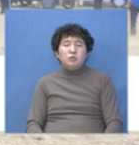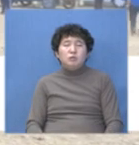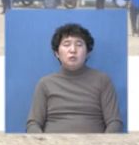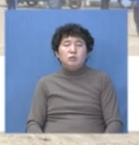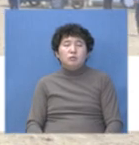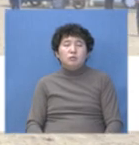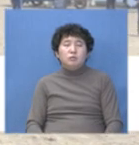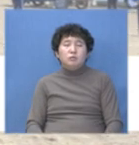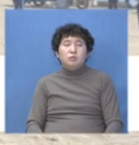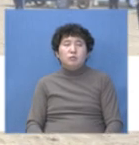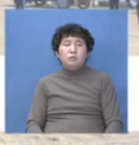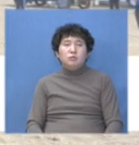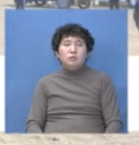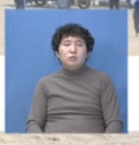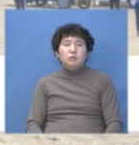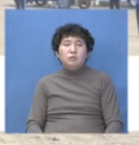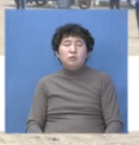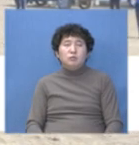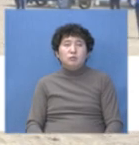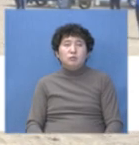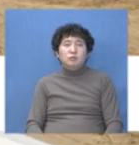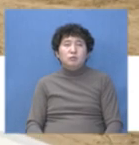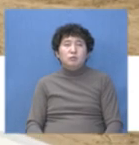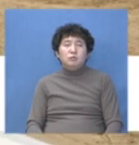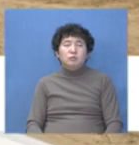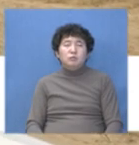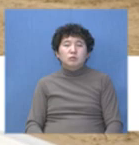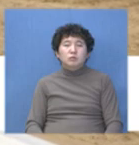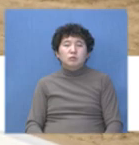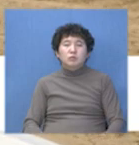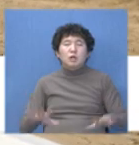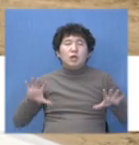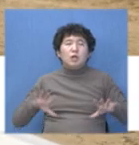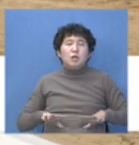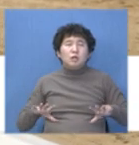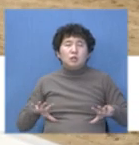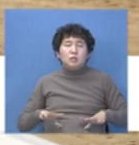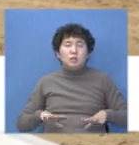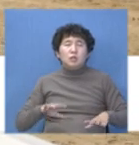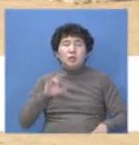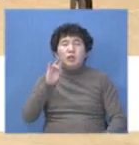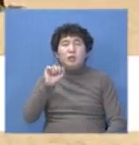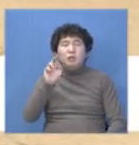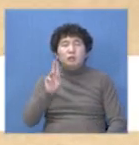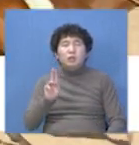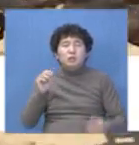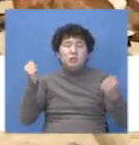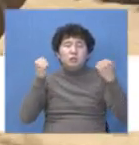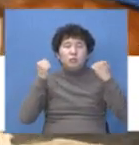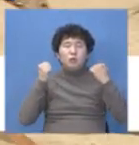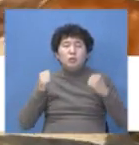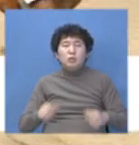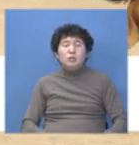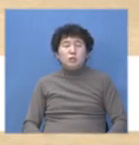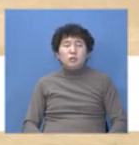Енді бақ шауама дейді. Бұйырғаны болар. Бәйге ұлттық өнердің төресі, шабандоздың тақымдысы